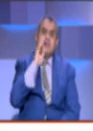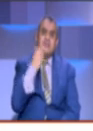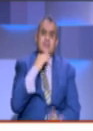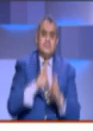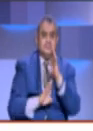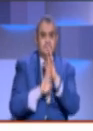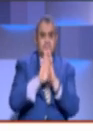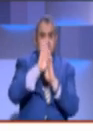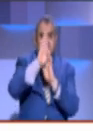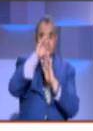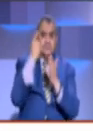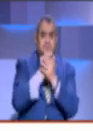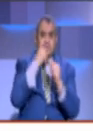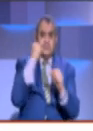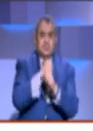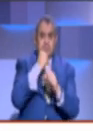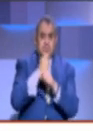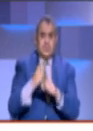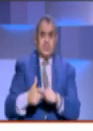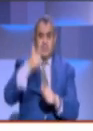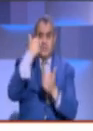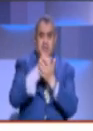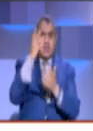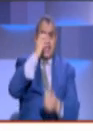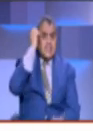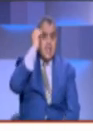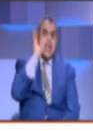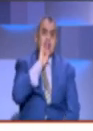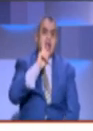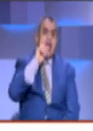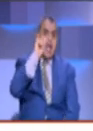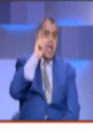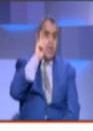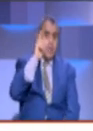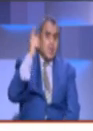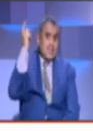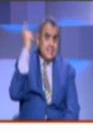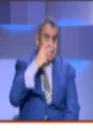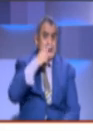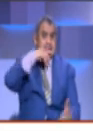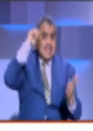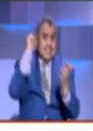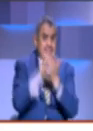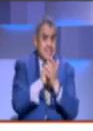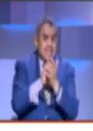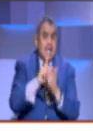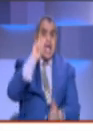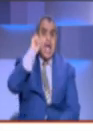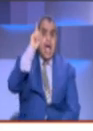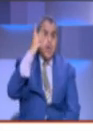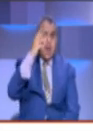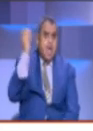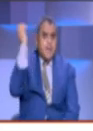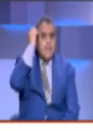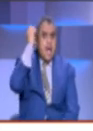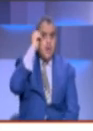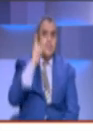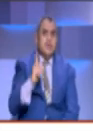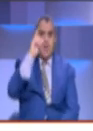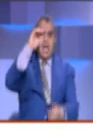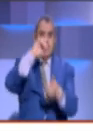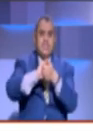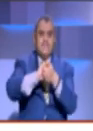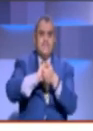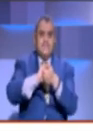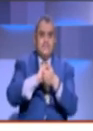التقدم إلى عمل وقائي واستباق. أعيد وأؤكد أنه النهوض وحدة واحدة. نعم.